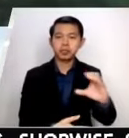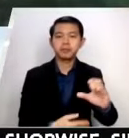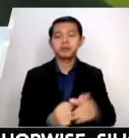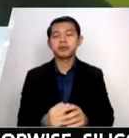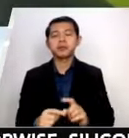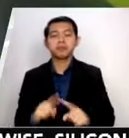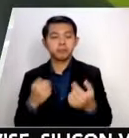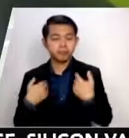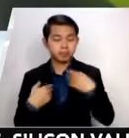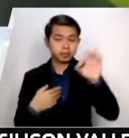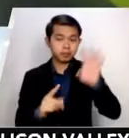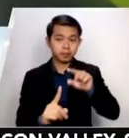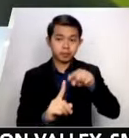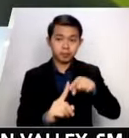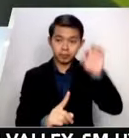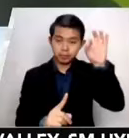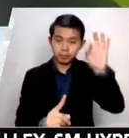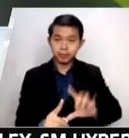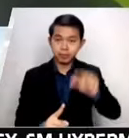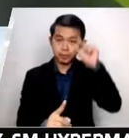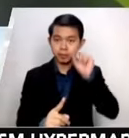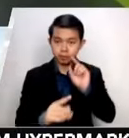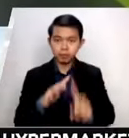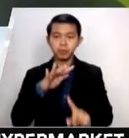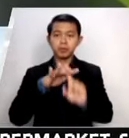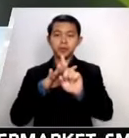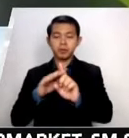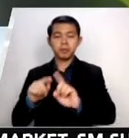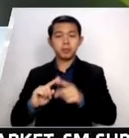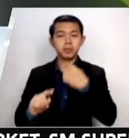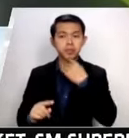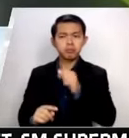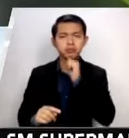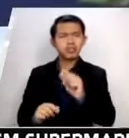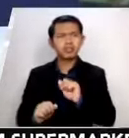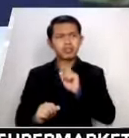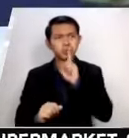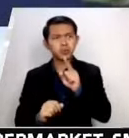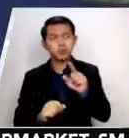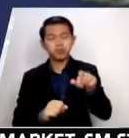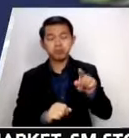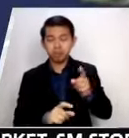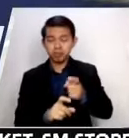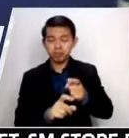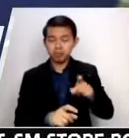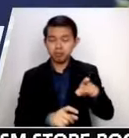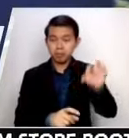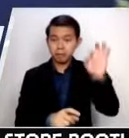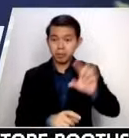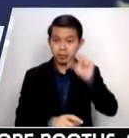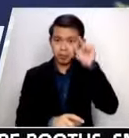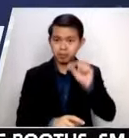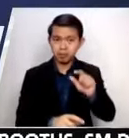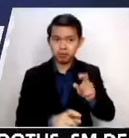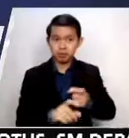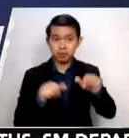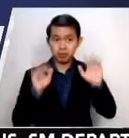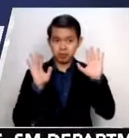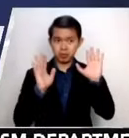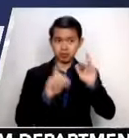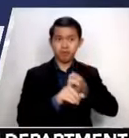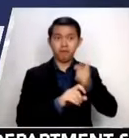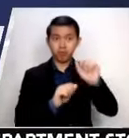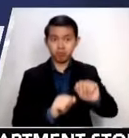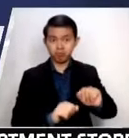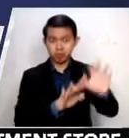Kiboy Hindi raw totoo nasa labas ng koj si kang sumuko si kuloy kwentong kutsero yun Alam niyo kung